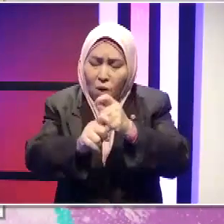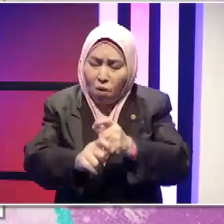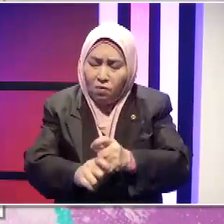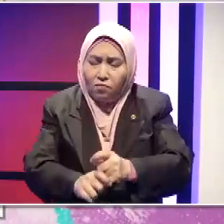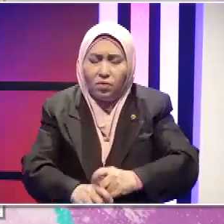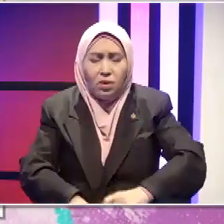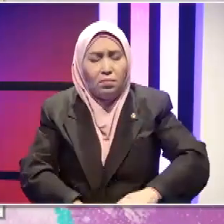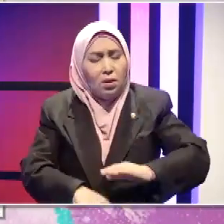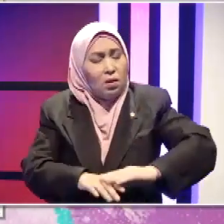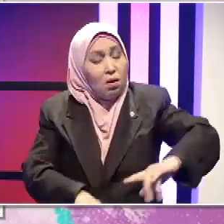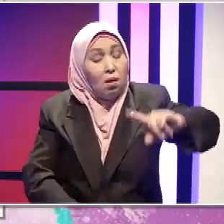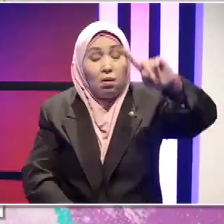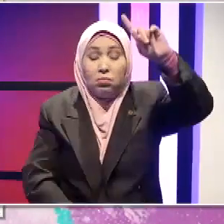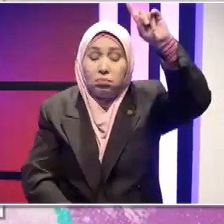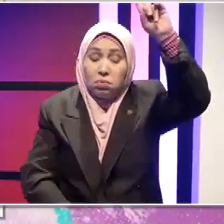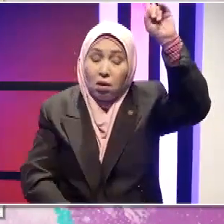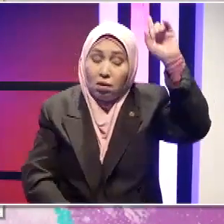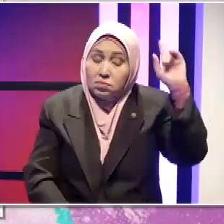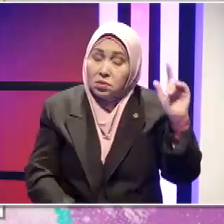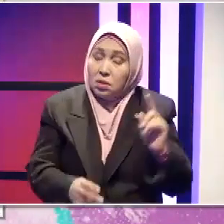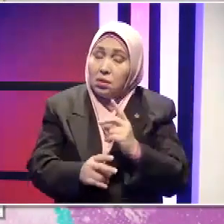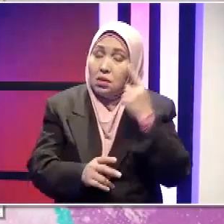naas adzam